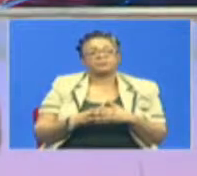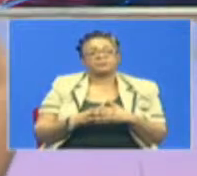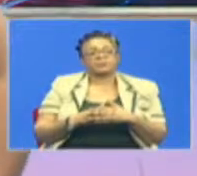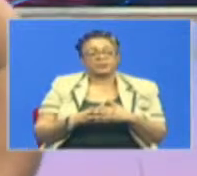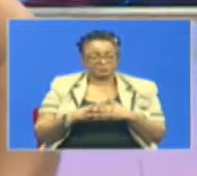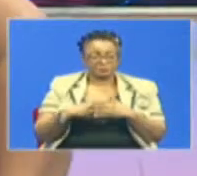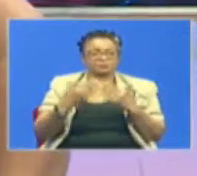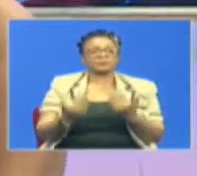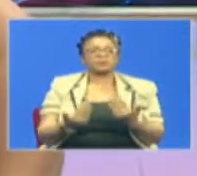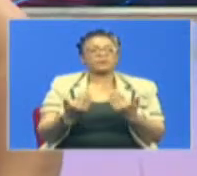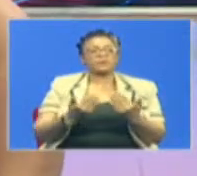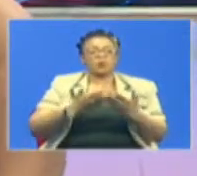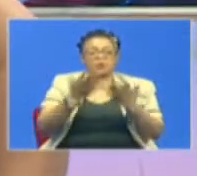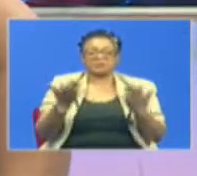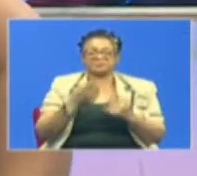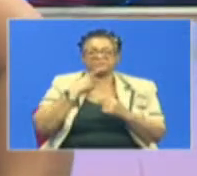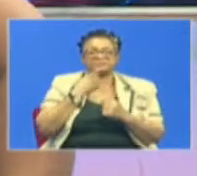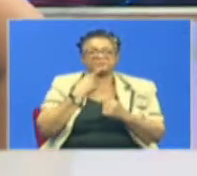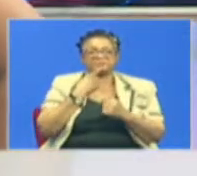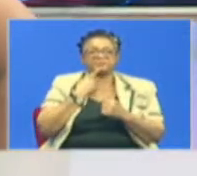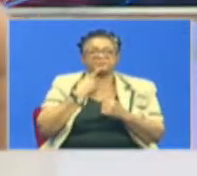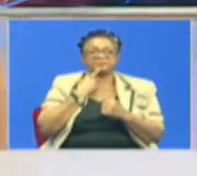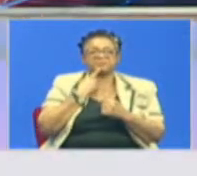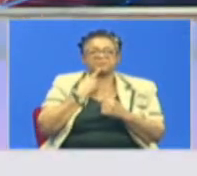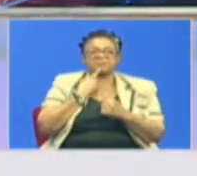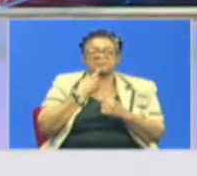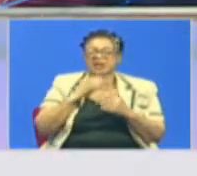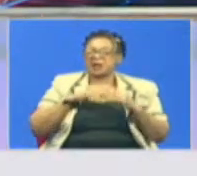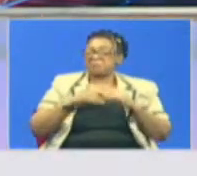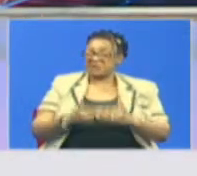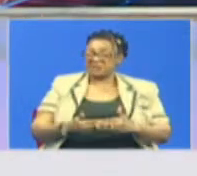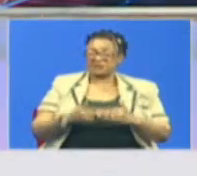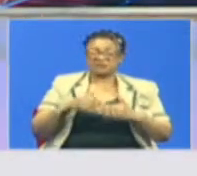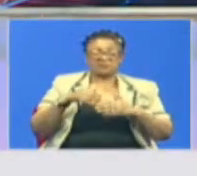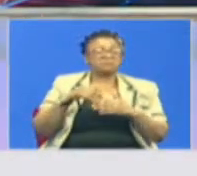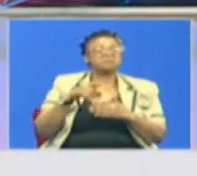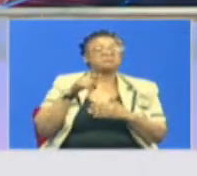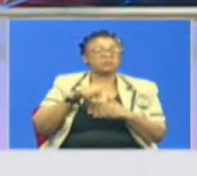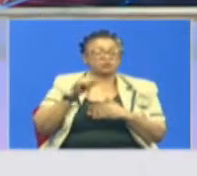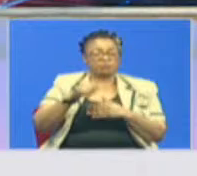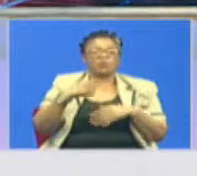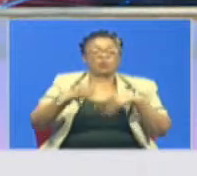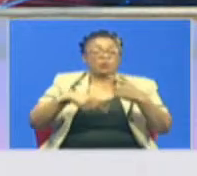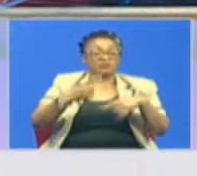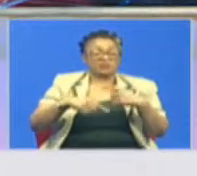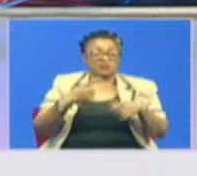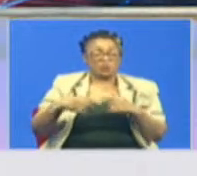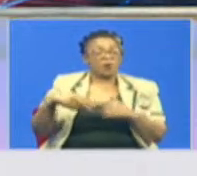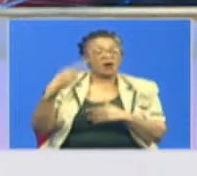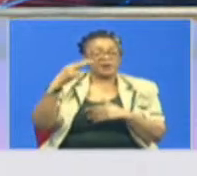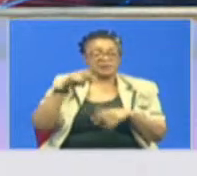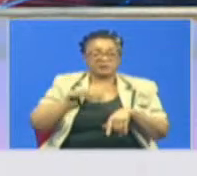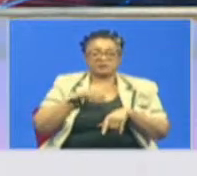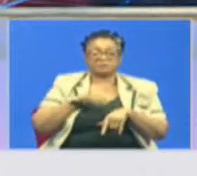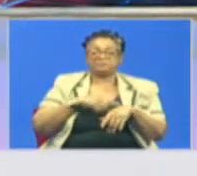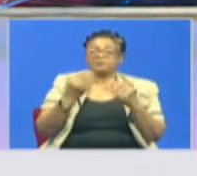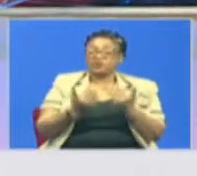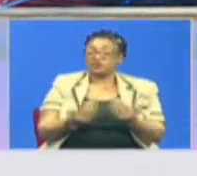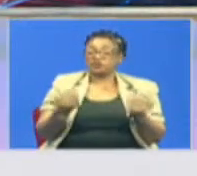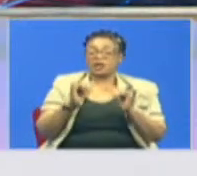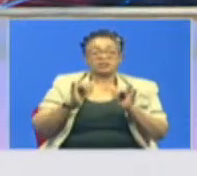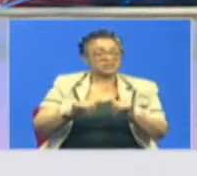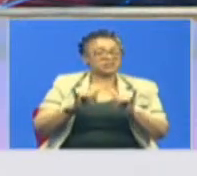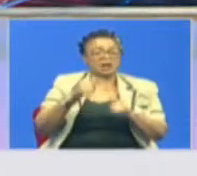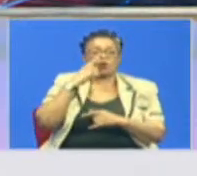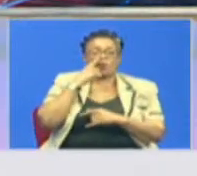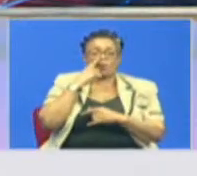Mtazamaji, inahofiwa kuwa visa vya mimba za mapema kwa wanafunzi huenda zikaongezeka sana, hasa wakati huu ambao watoto wa kike wako